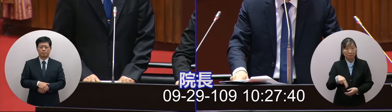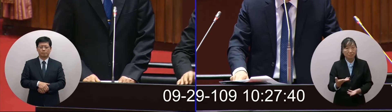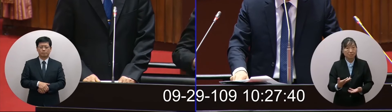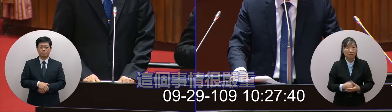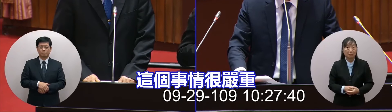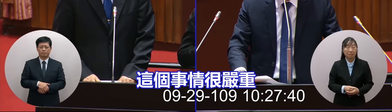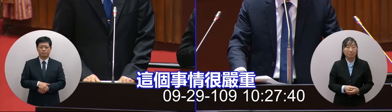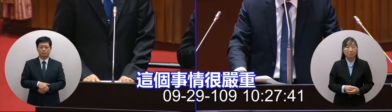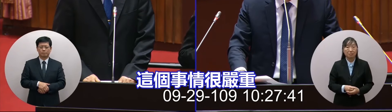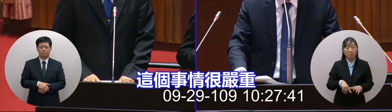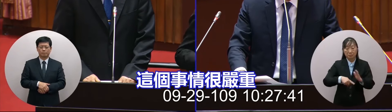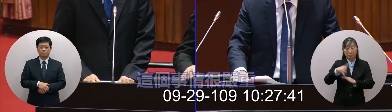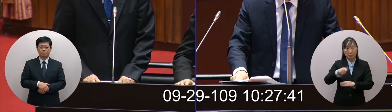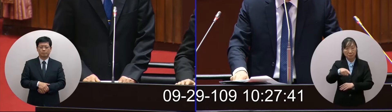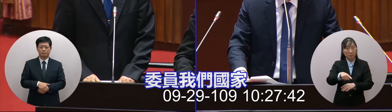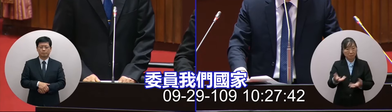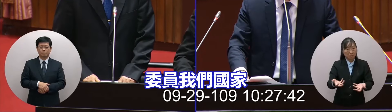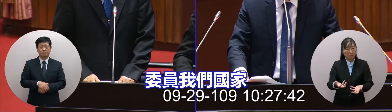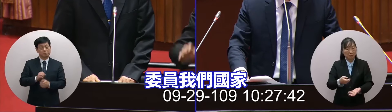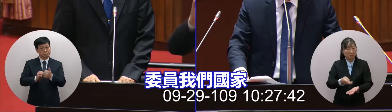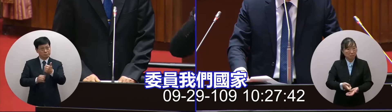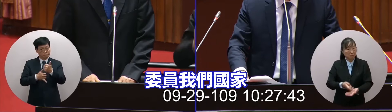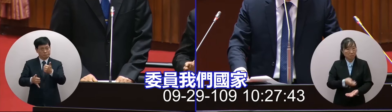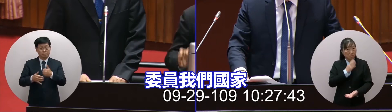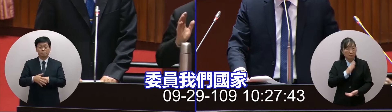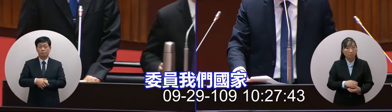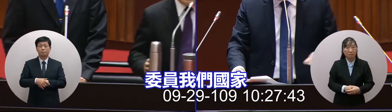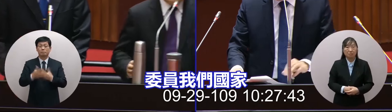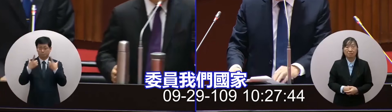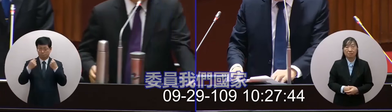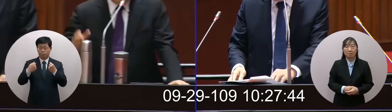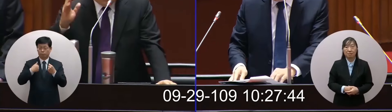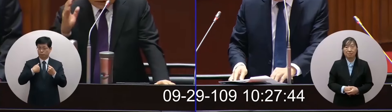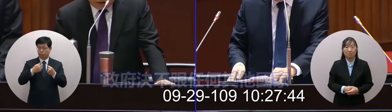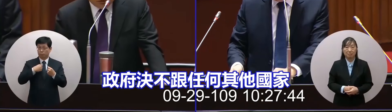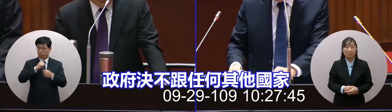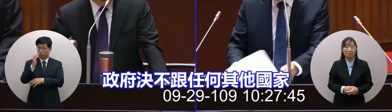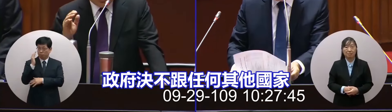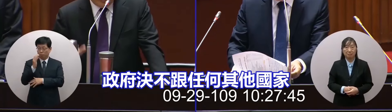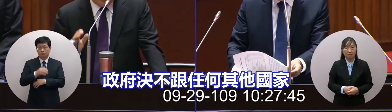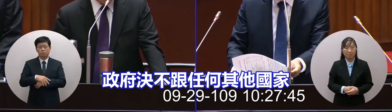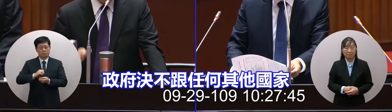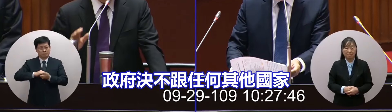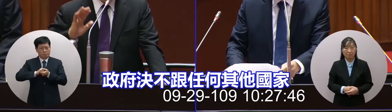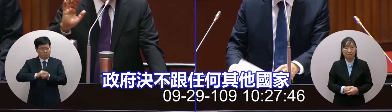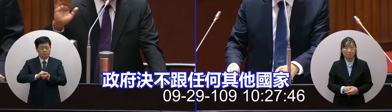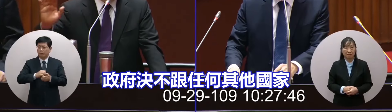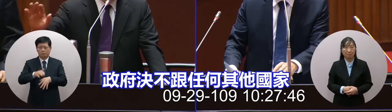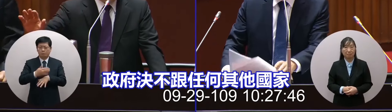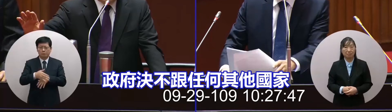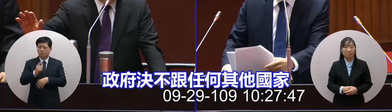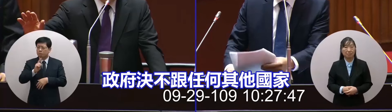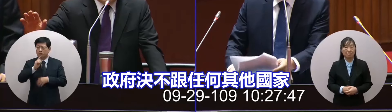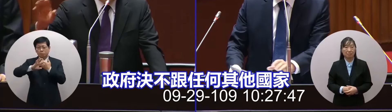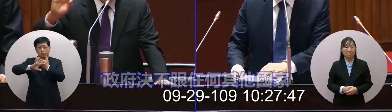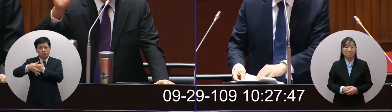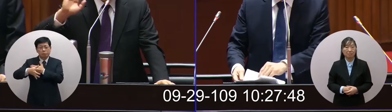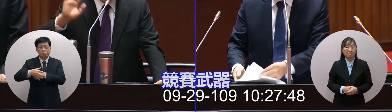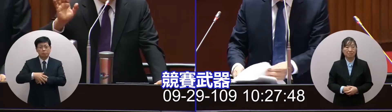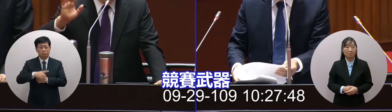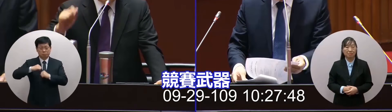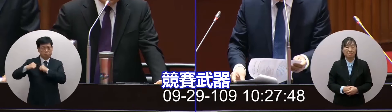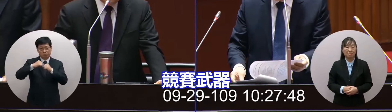院长？这个事情很严重， 委员，我们国家政府绝不跟任何其他国